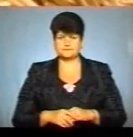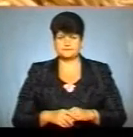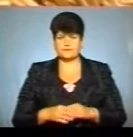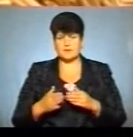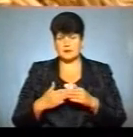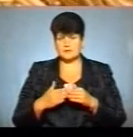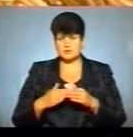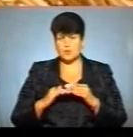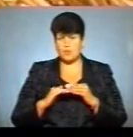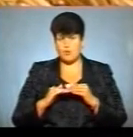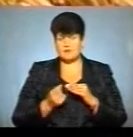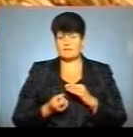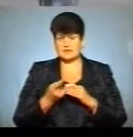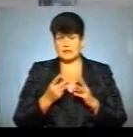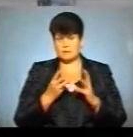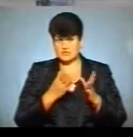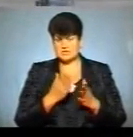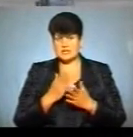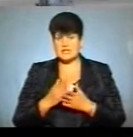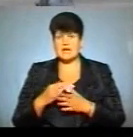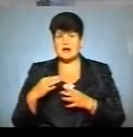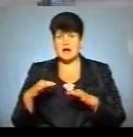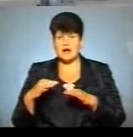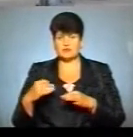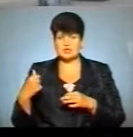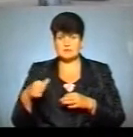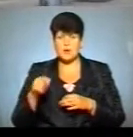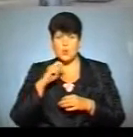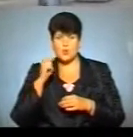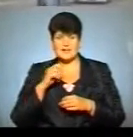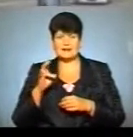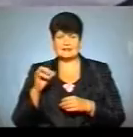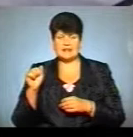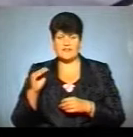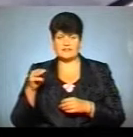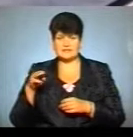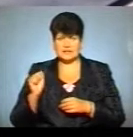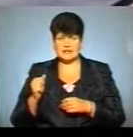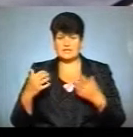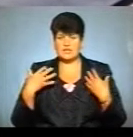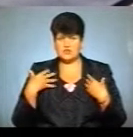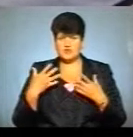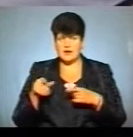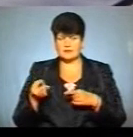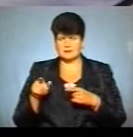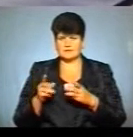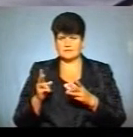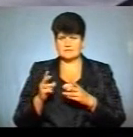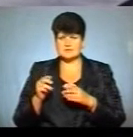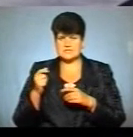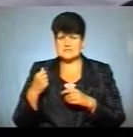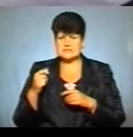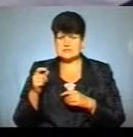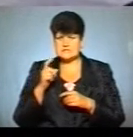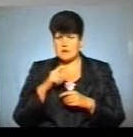Неподалік поля, на якому виникла пожежа, знаходиться автозаправка від «Укрнафти». Начальник дільниці цієї заправки Олег Капець розповів, як тільки